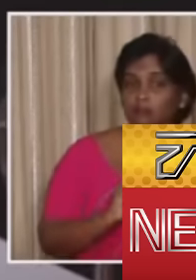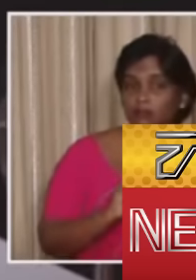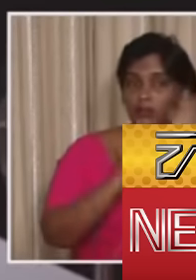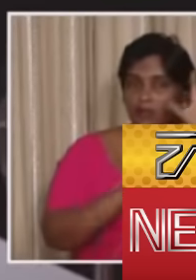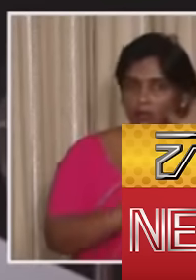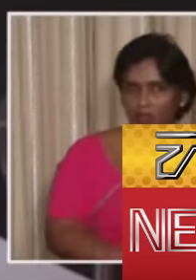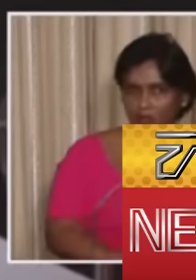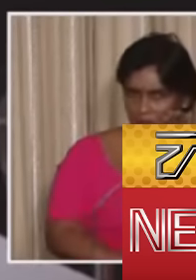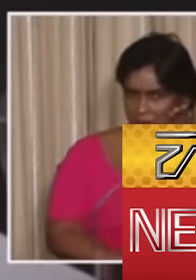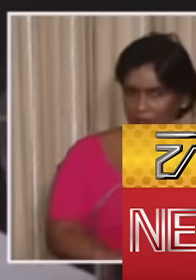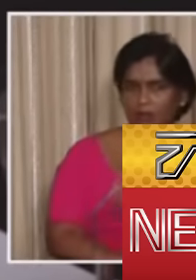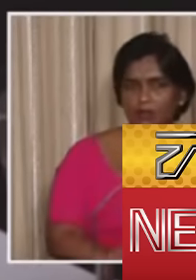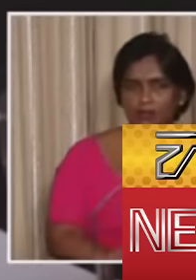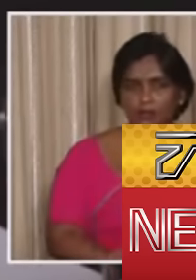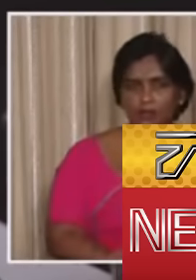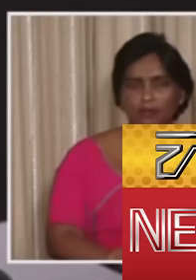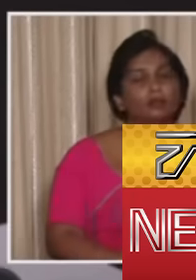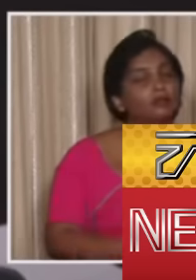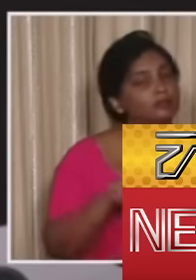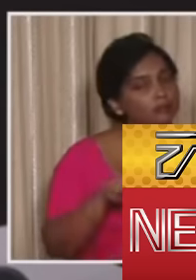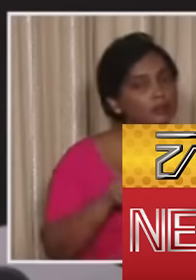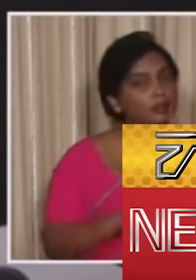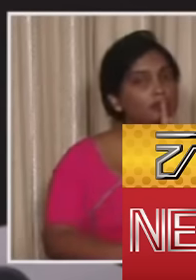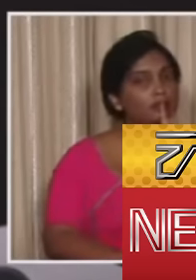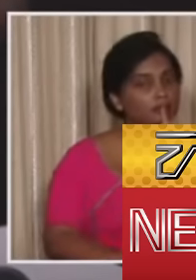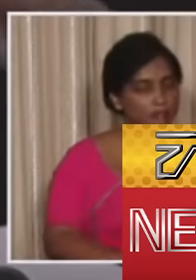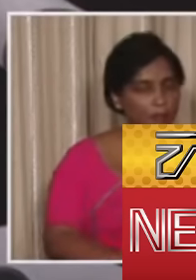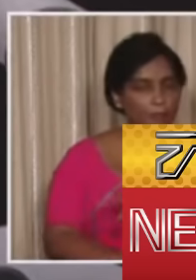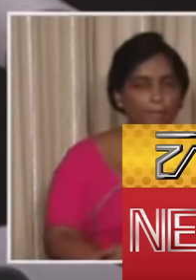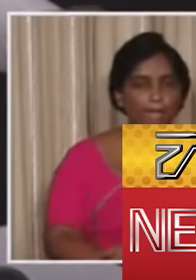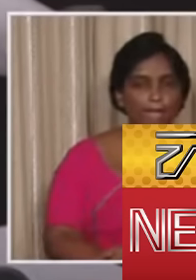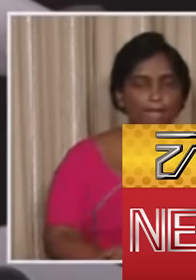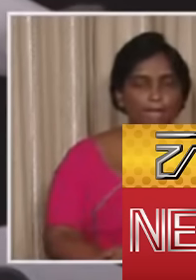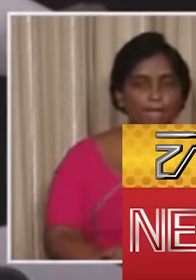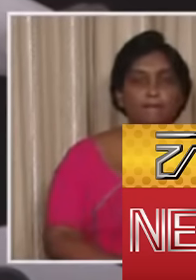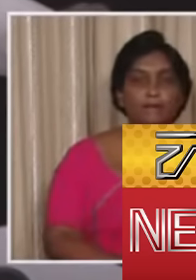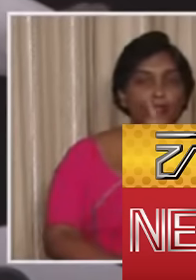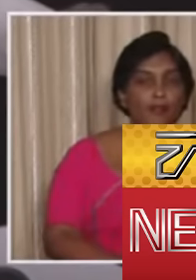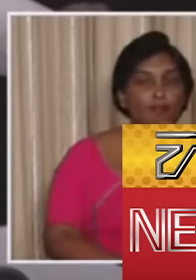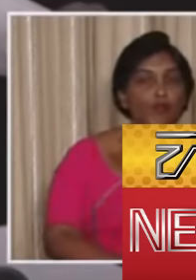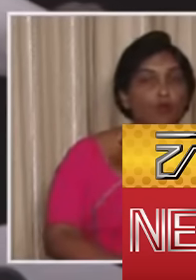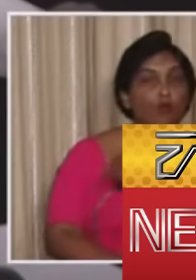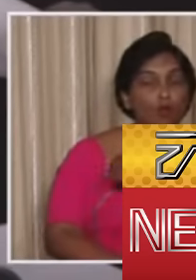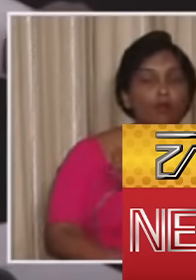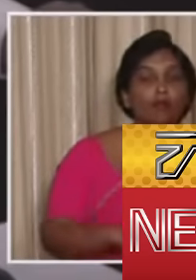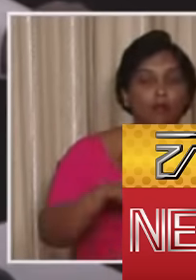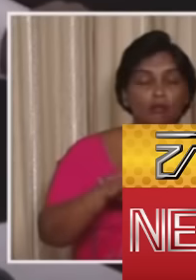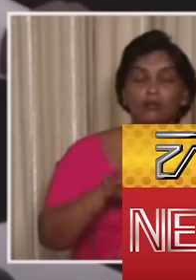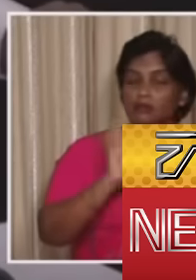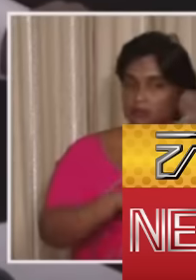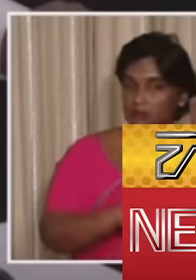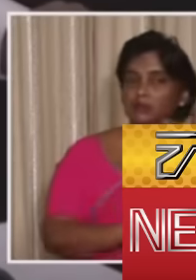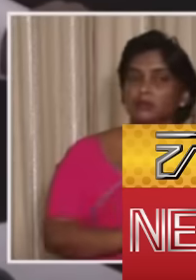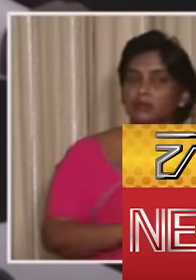ගෙනාවේ ඒ වගේම එතුමා කිව්වා මේ මේ වරද කරුවන් කවුද හොයන්න ඕනේ අතීතයේ එහෙම